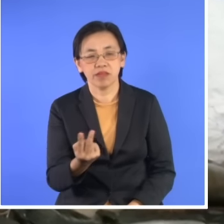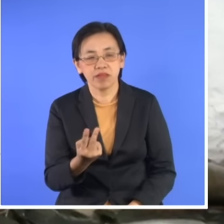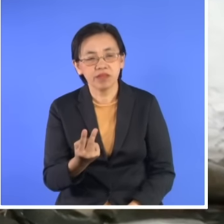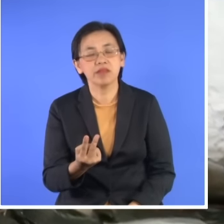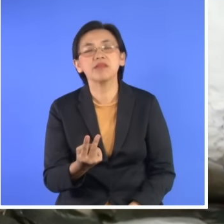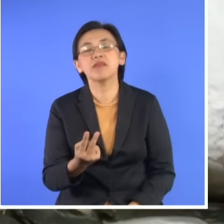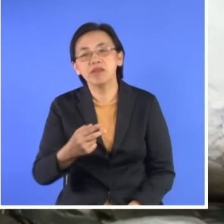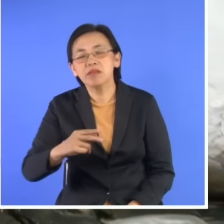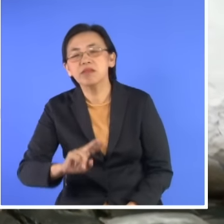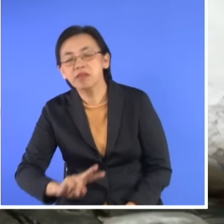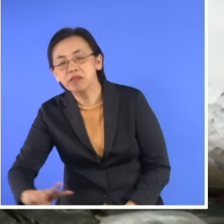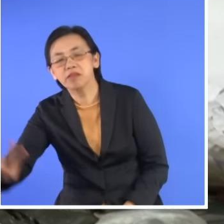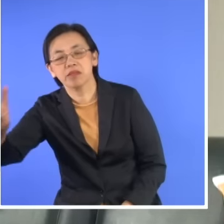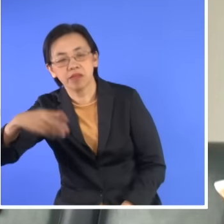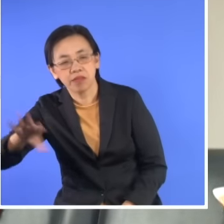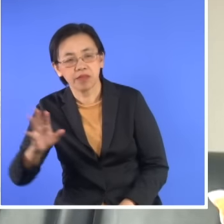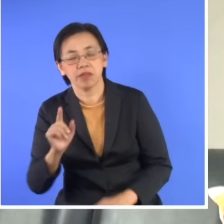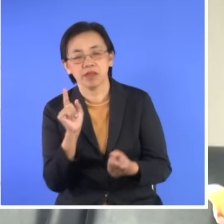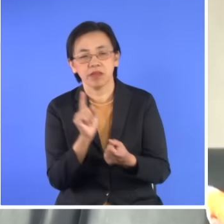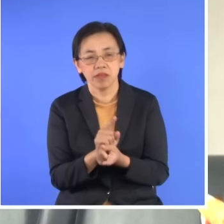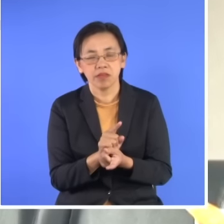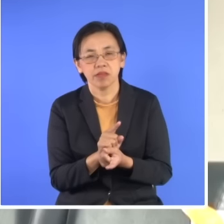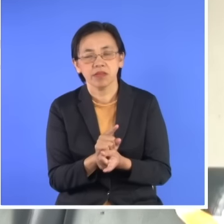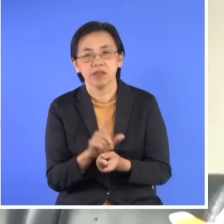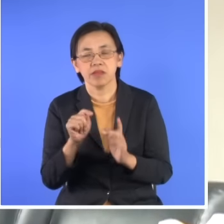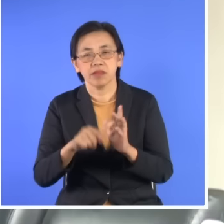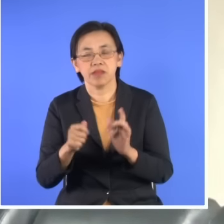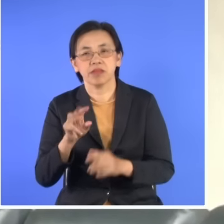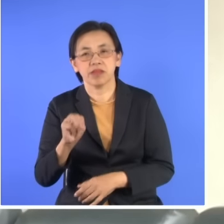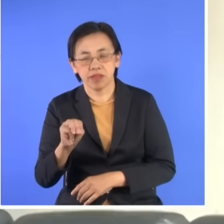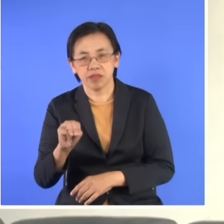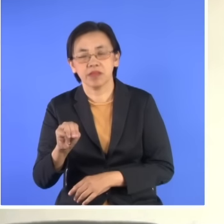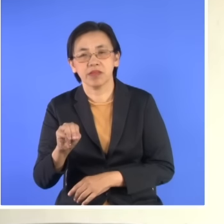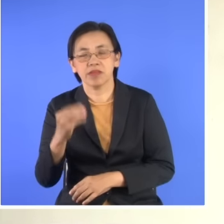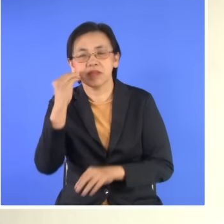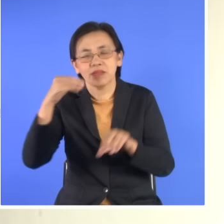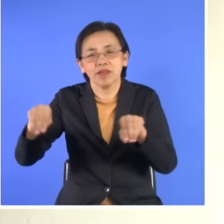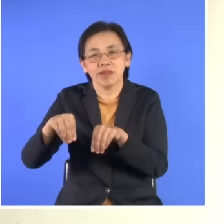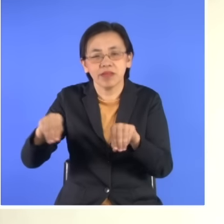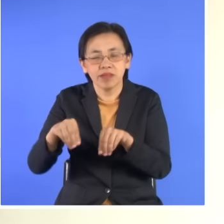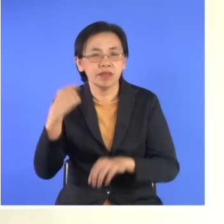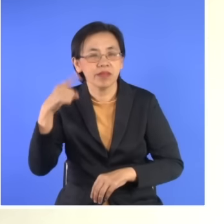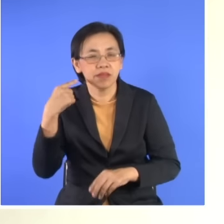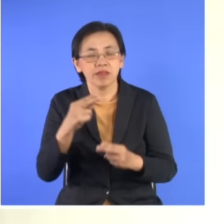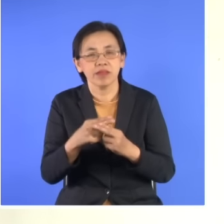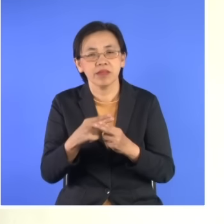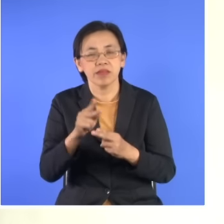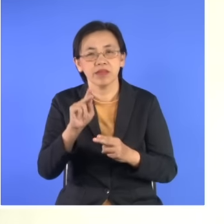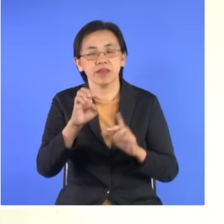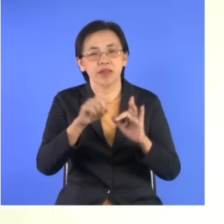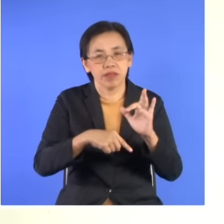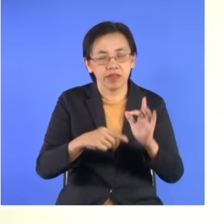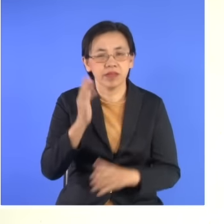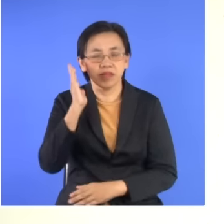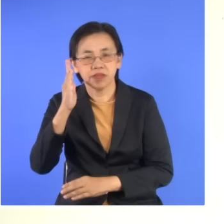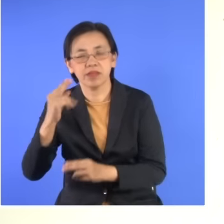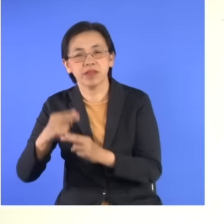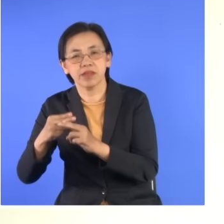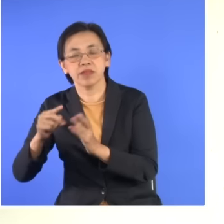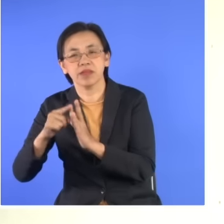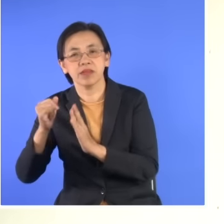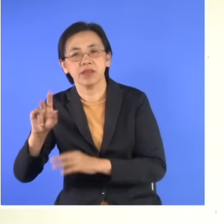ข้างนอกทีมข่าวก็เลยไปพูดคุยกับนายต้อมซึ่งเป็นชาวบ้านในพื้นที่เล่าว่าฝ่ายหญิงชื่อว่าวกี้ส่วนฝ่ายชายชื่อว่าเจมส์ทั้ง